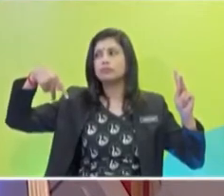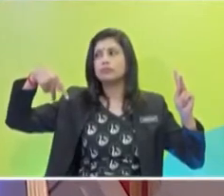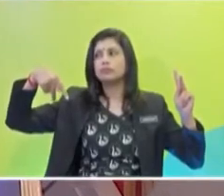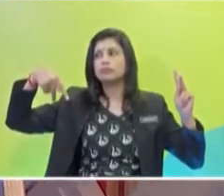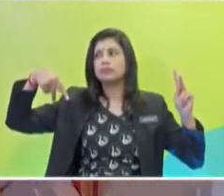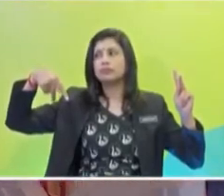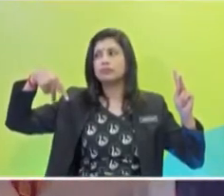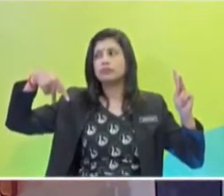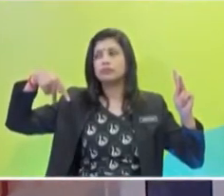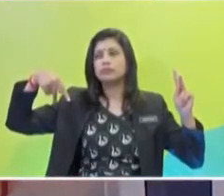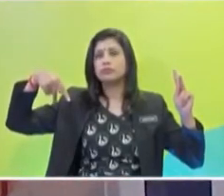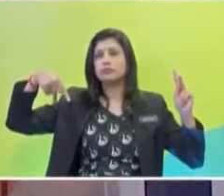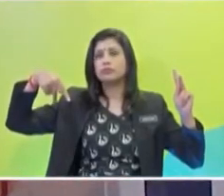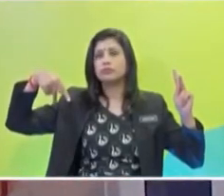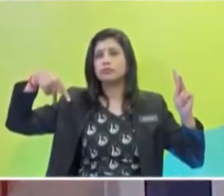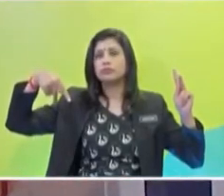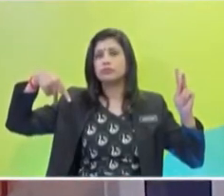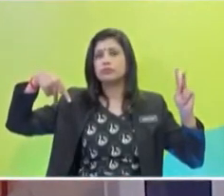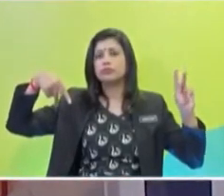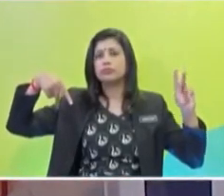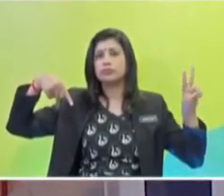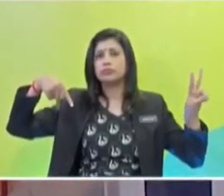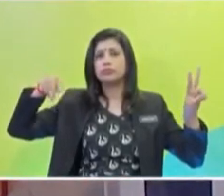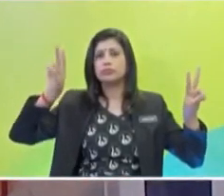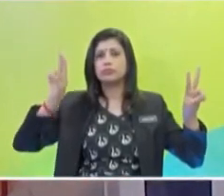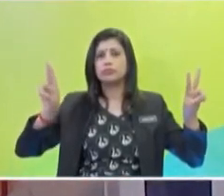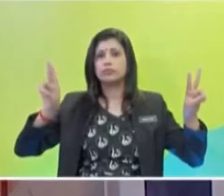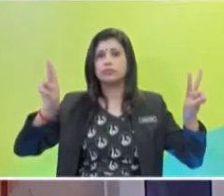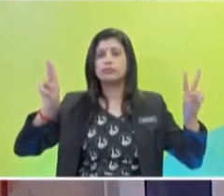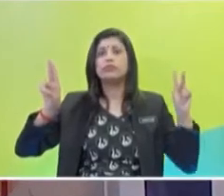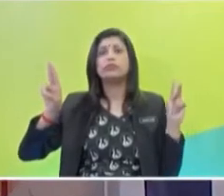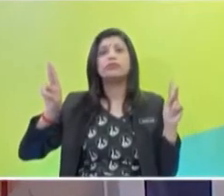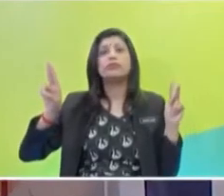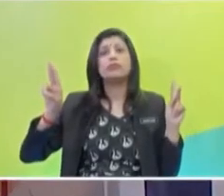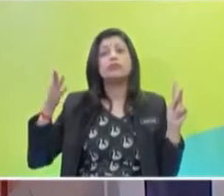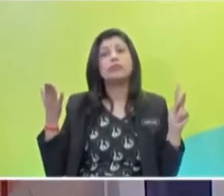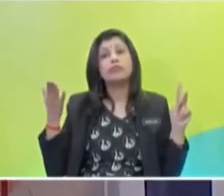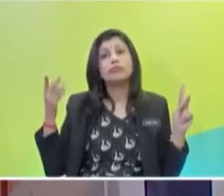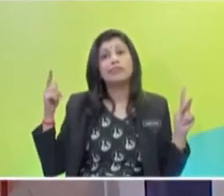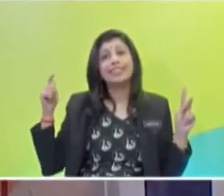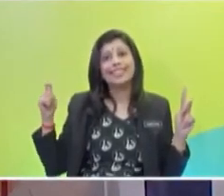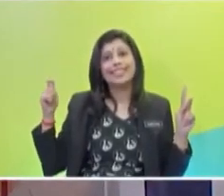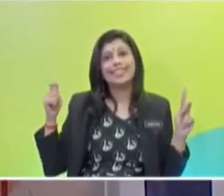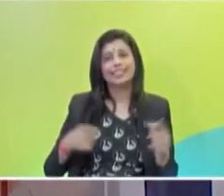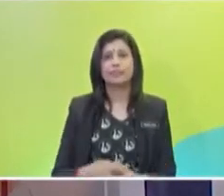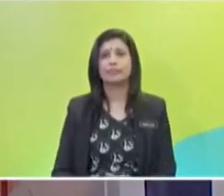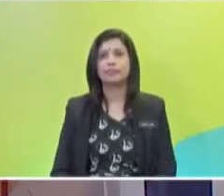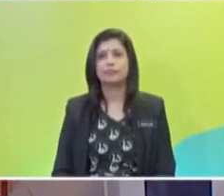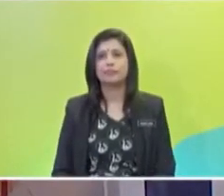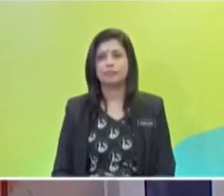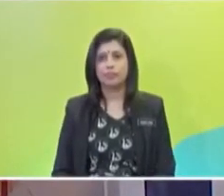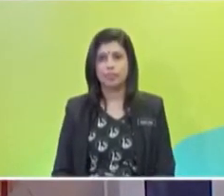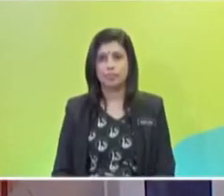huruf vokal U. Dan apa yang satu tu? Lagi kita lihat konsonan T.